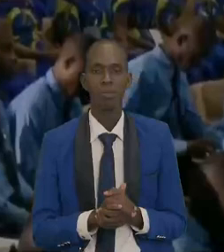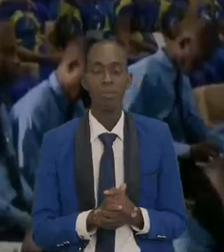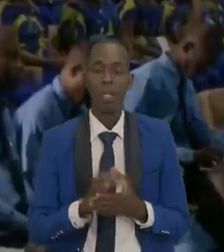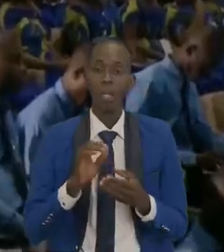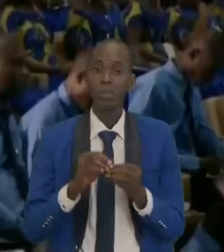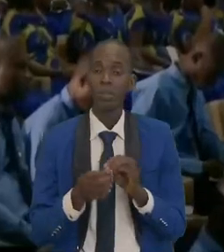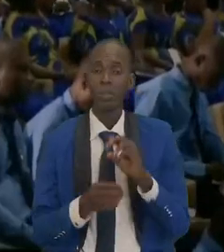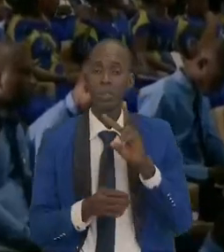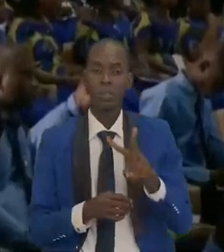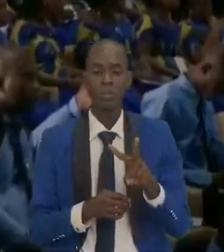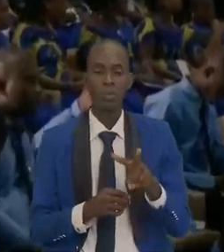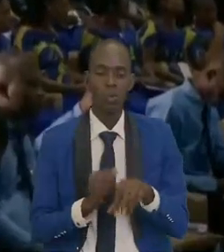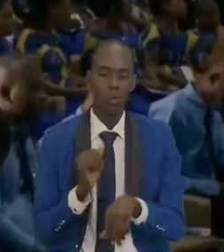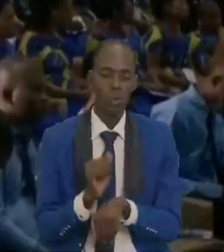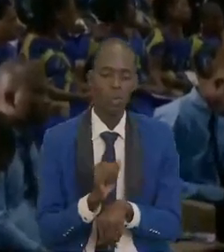Deuxième élément,